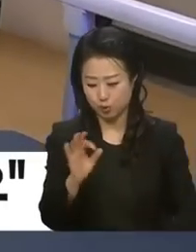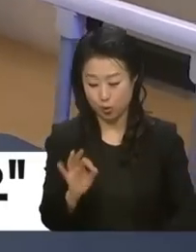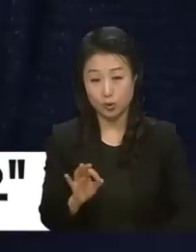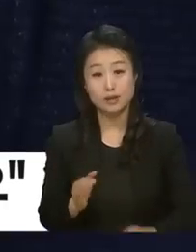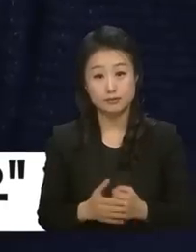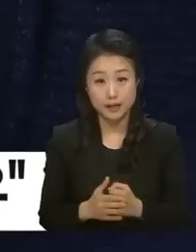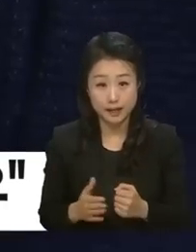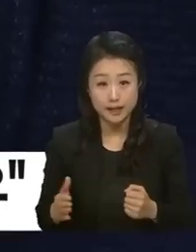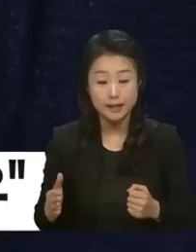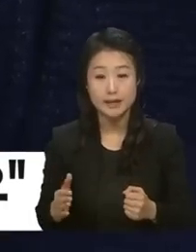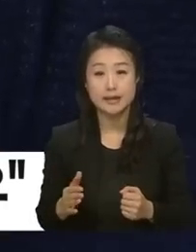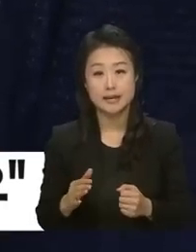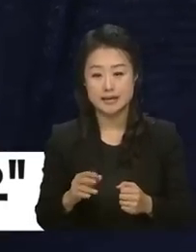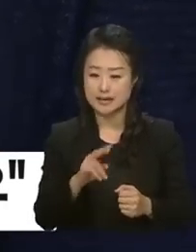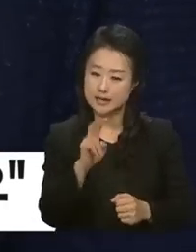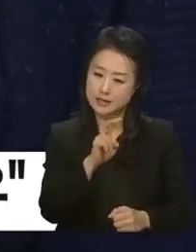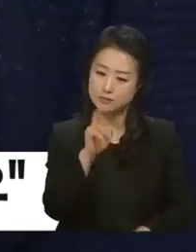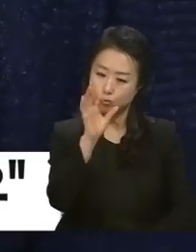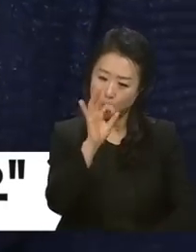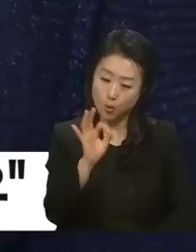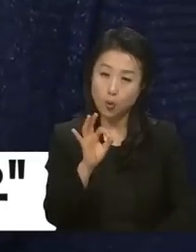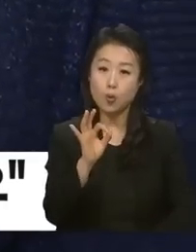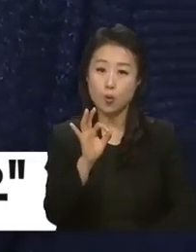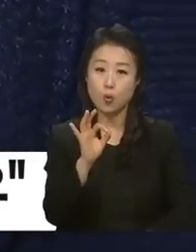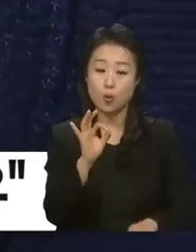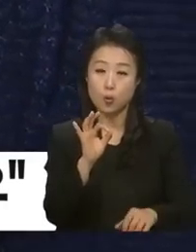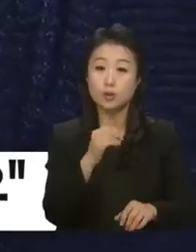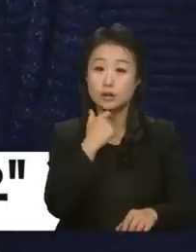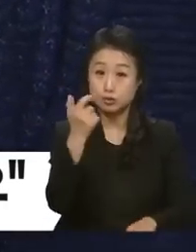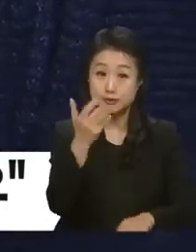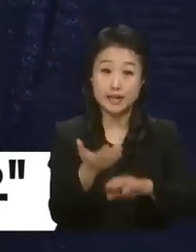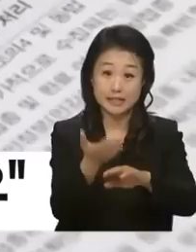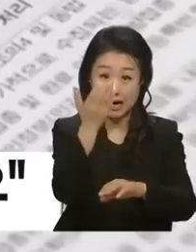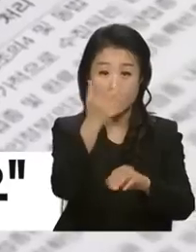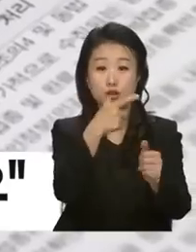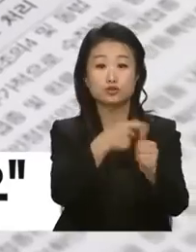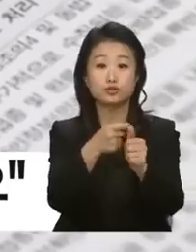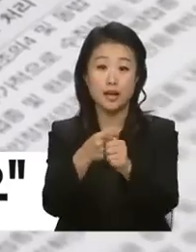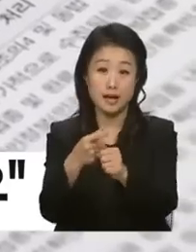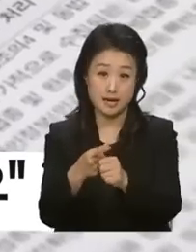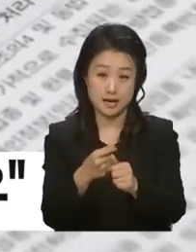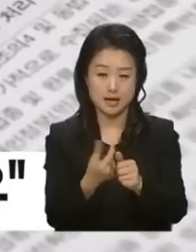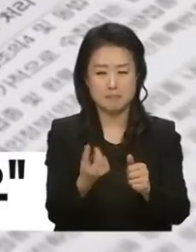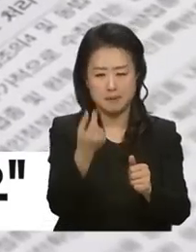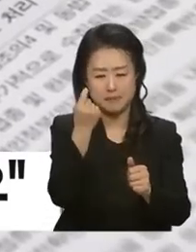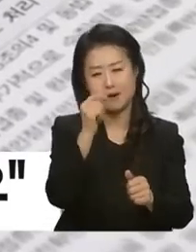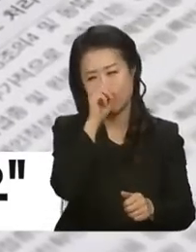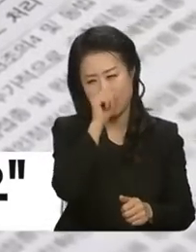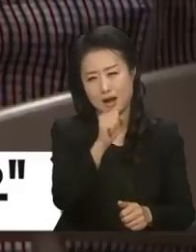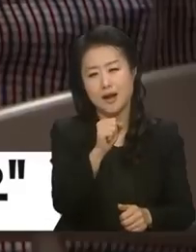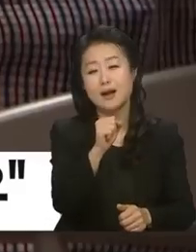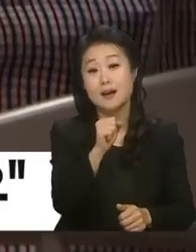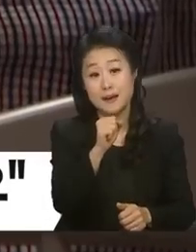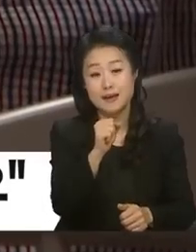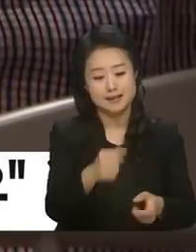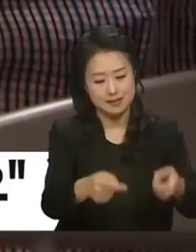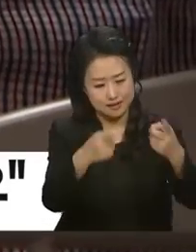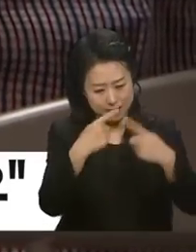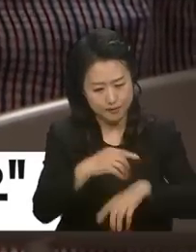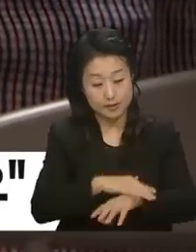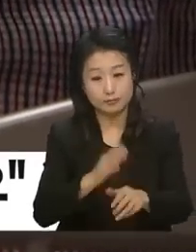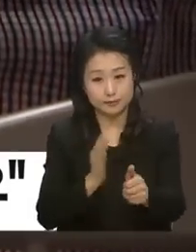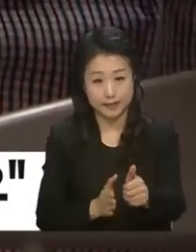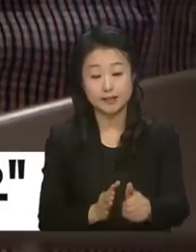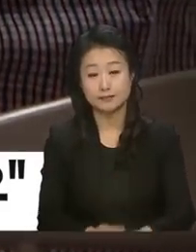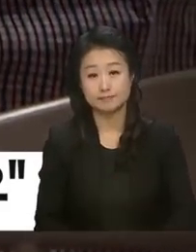29%라면서 나머지 약 20%는 60세 이상 고령자들이 심각성을 인지하고 얼마나 동참해 주시냐에